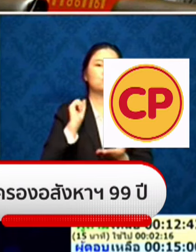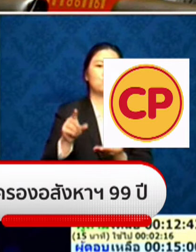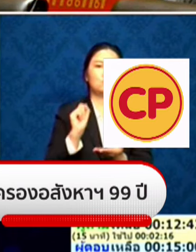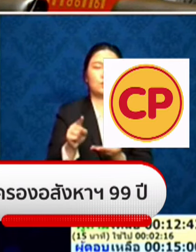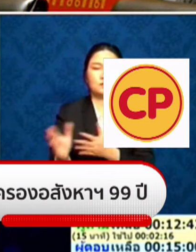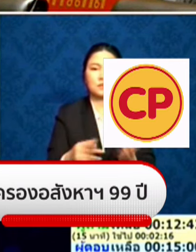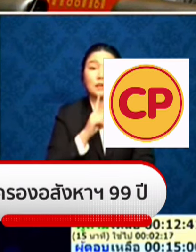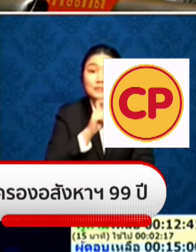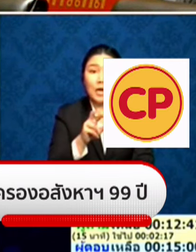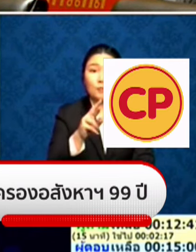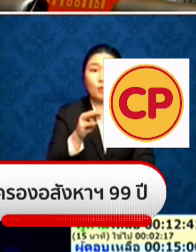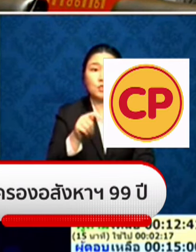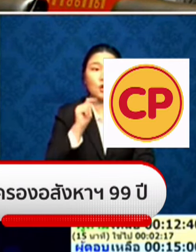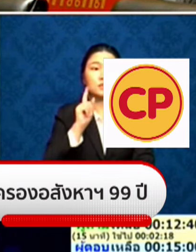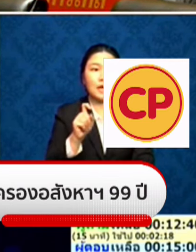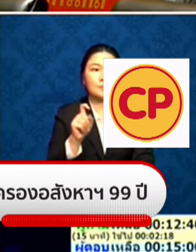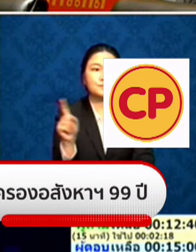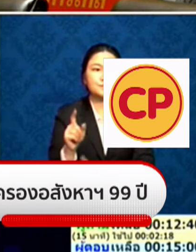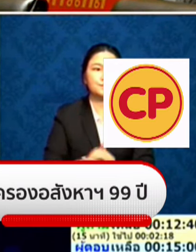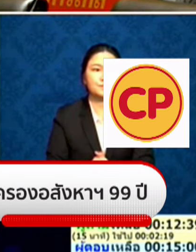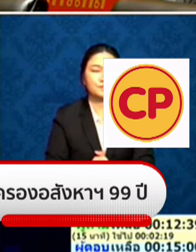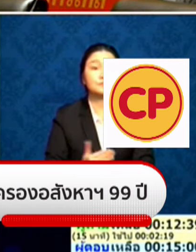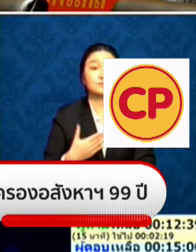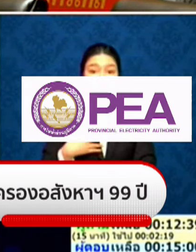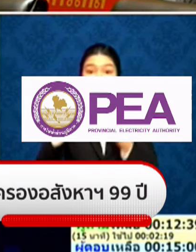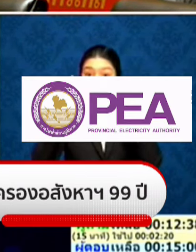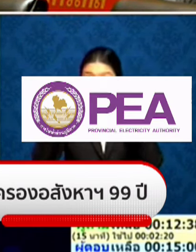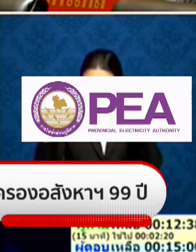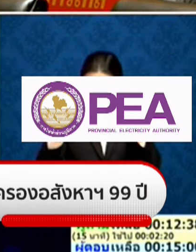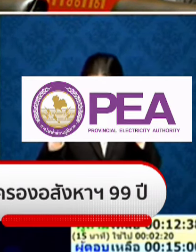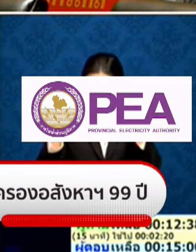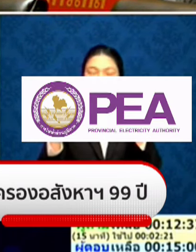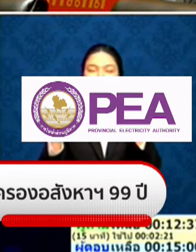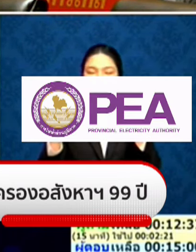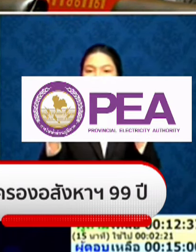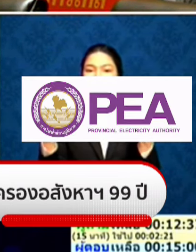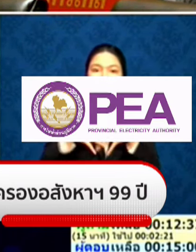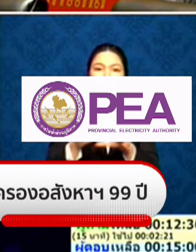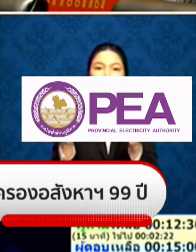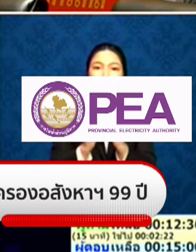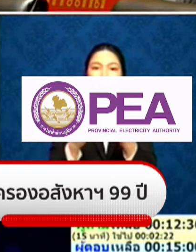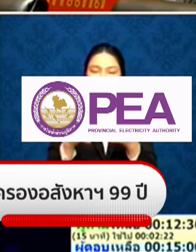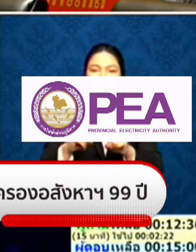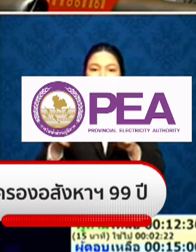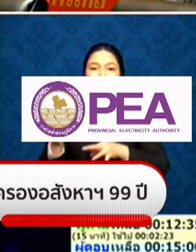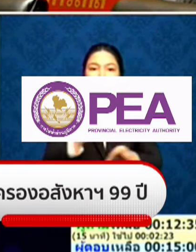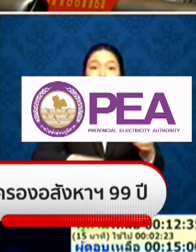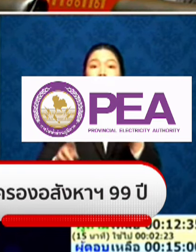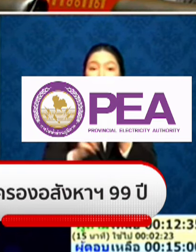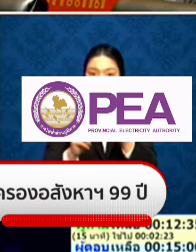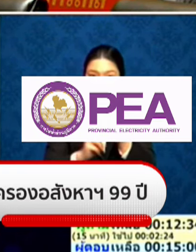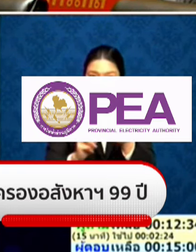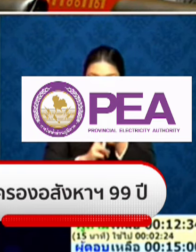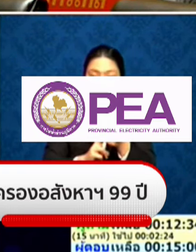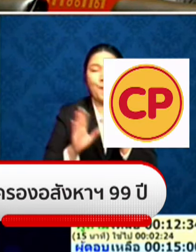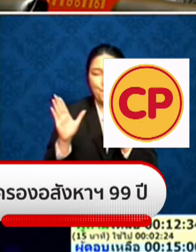ชาดาไทเศรษฐ์นะคะท่านก็ลุกขึ้นชี้แจงแทนนายกว่า การประชุมครม.เมื่อ18มิถุนายนน่ะ